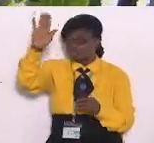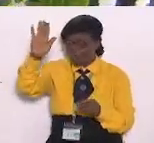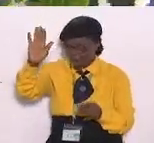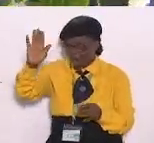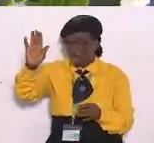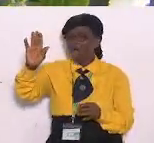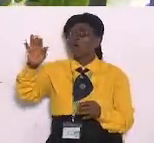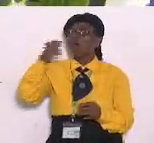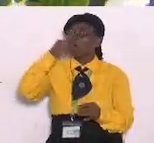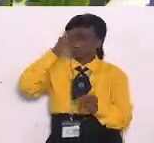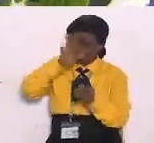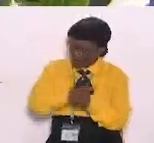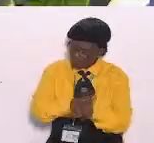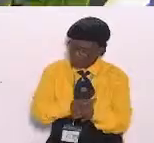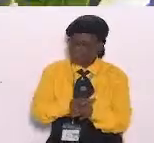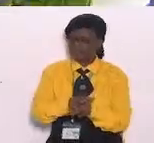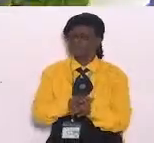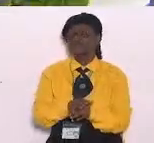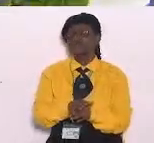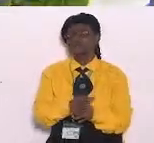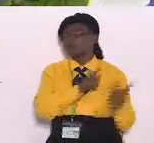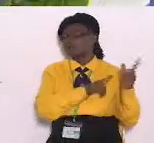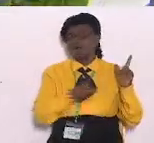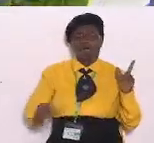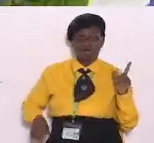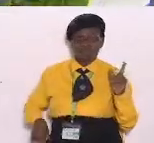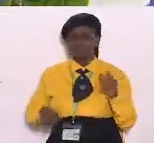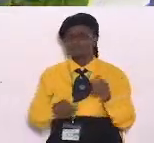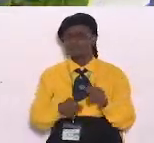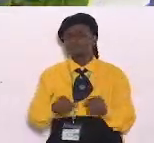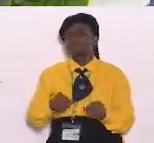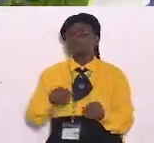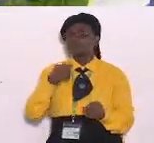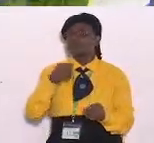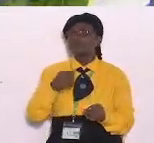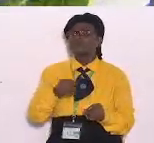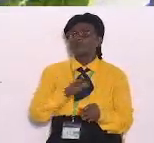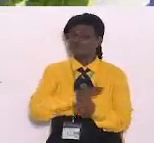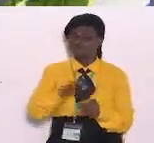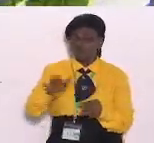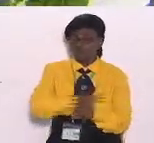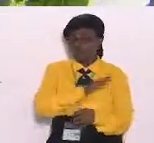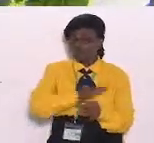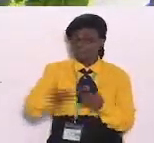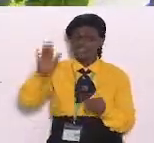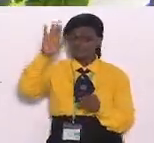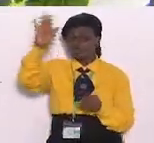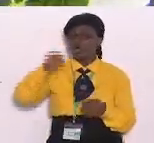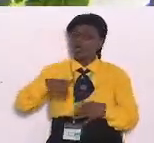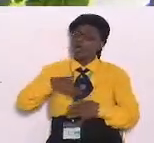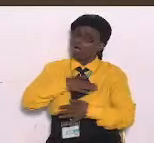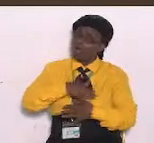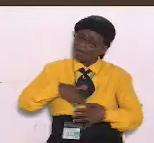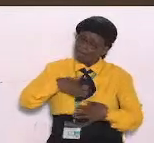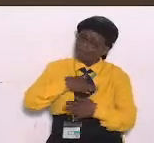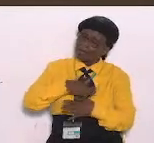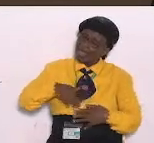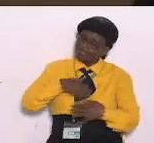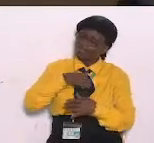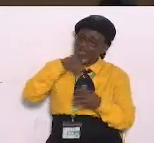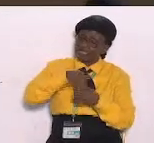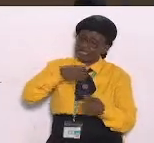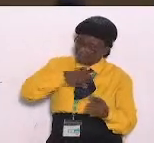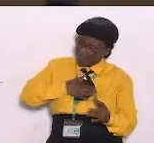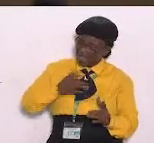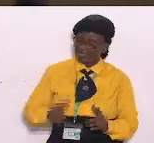ton serviteur accomplliis cela par ton plaisir pour moi dans ma